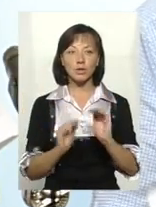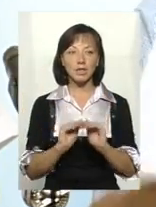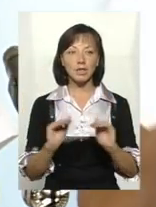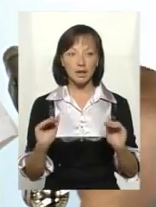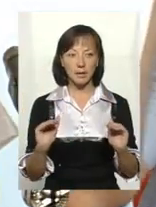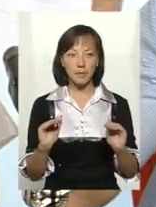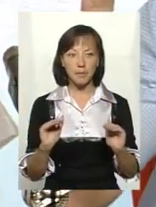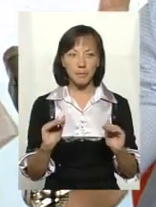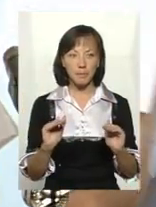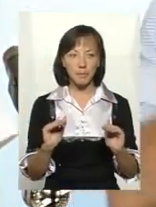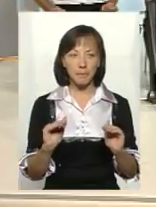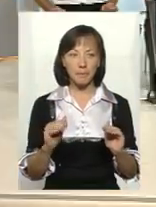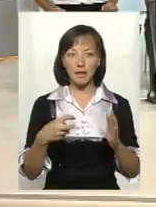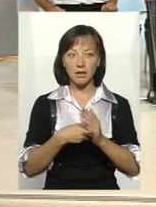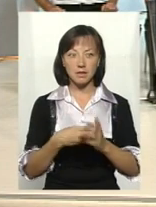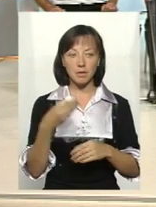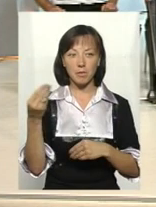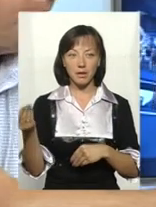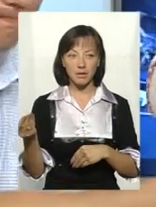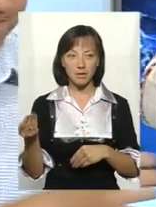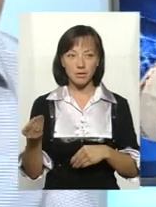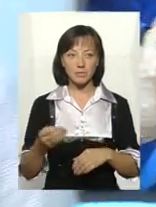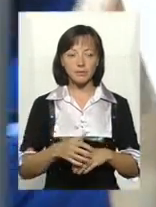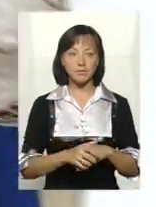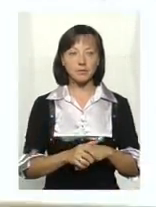дітей. Будь ласка, лист я передаю.